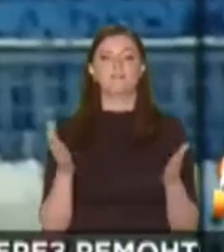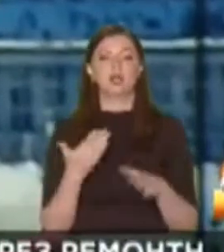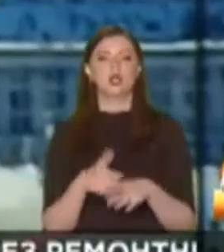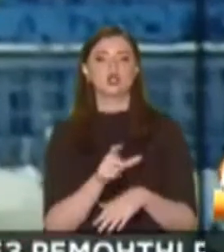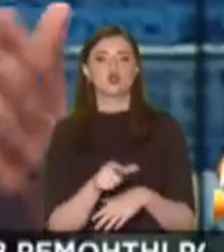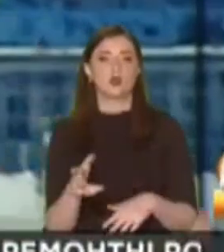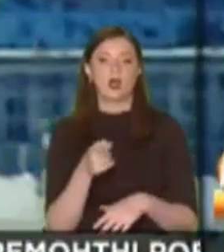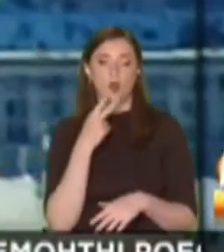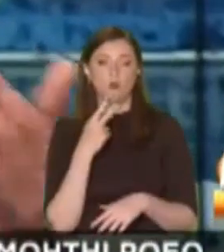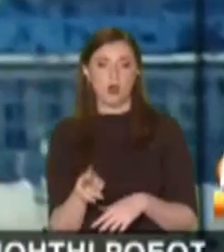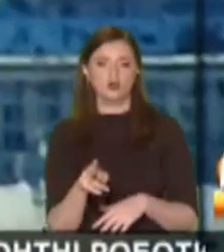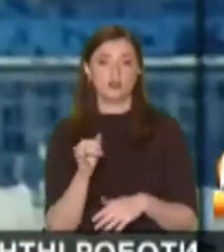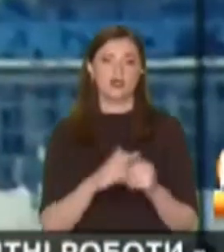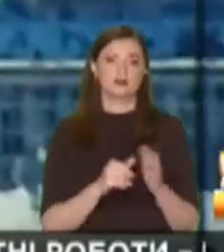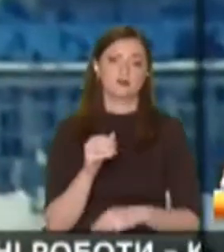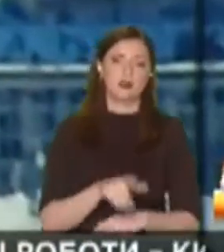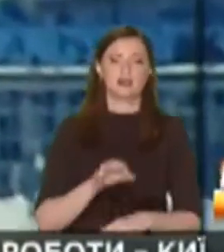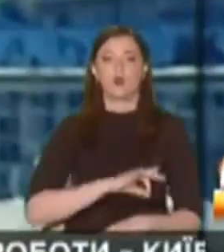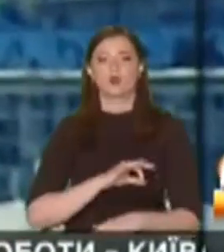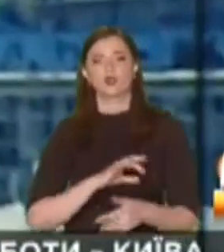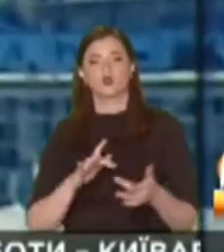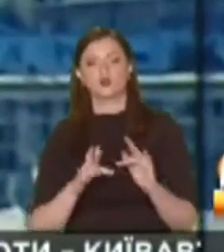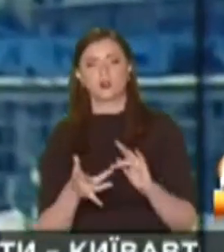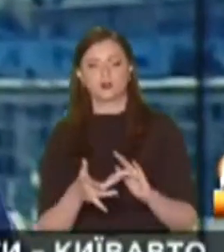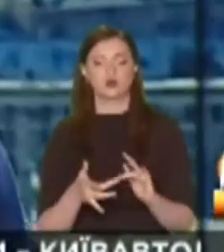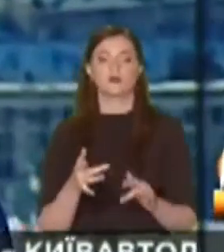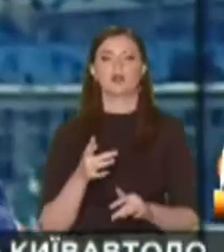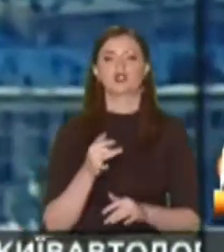людей, яка його бачила, і експерти, і користувачі соцмереж